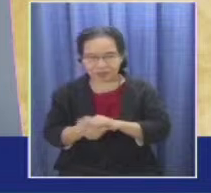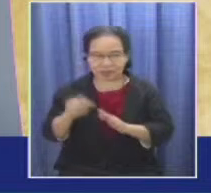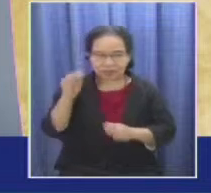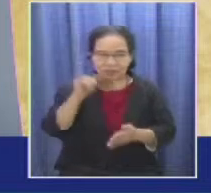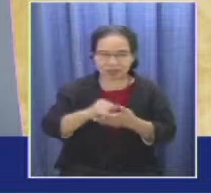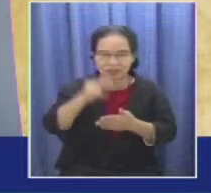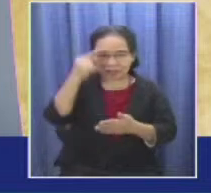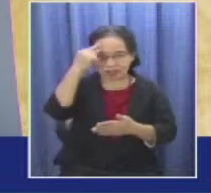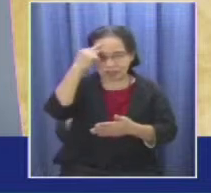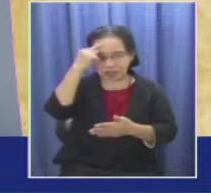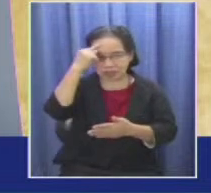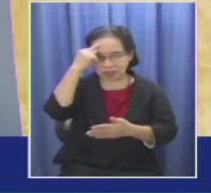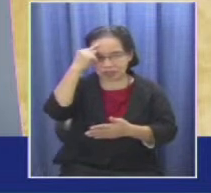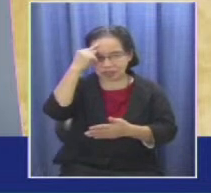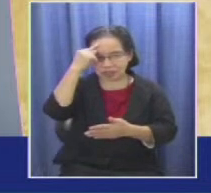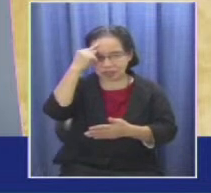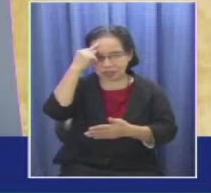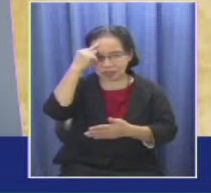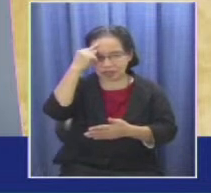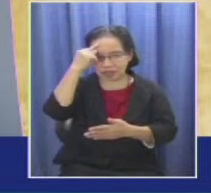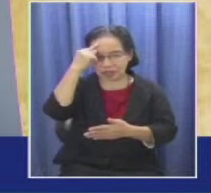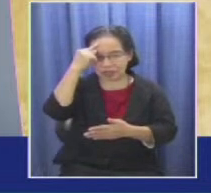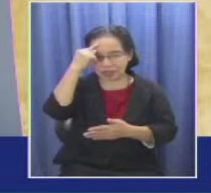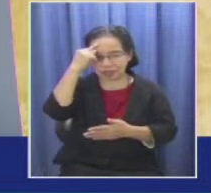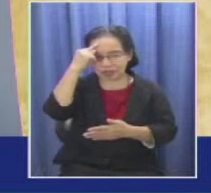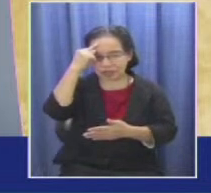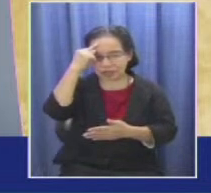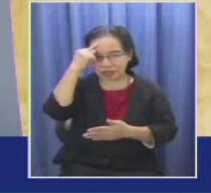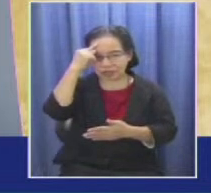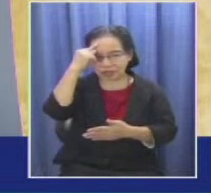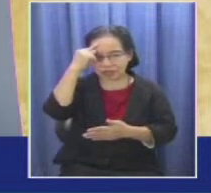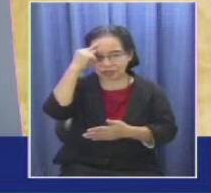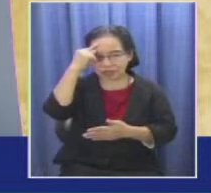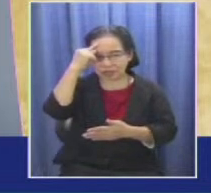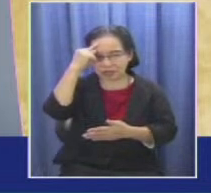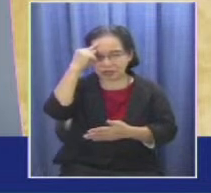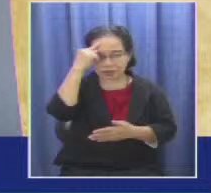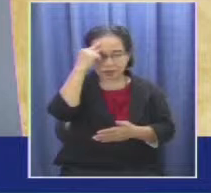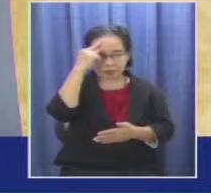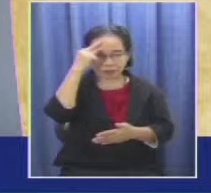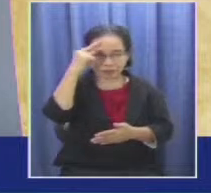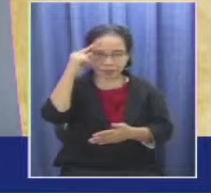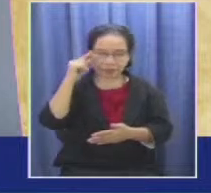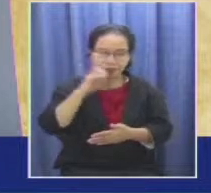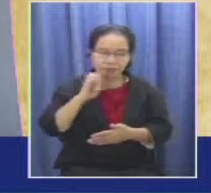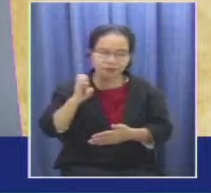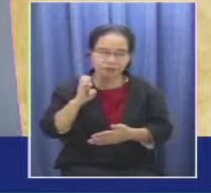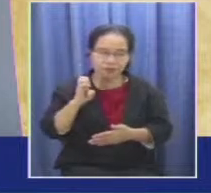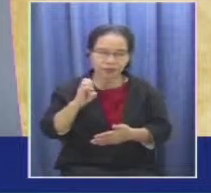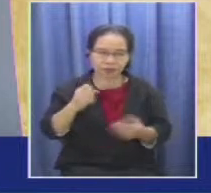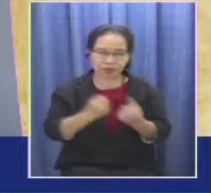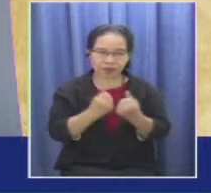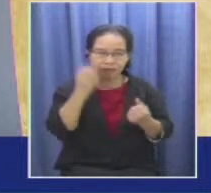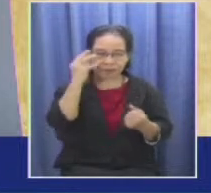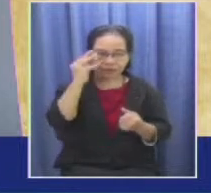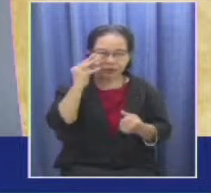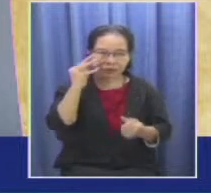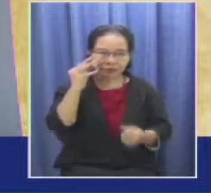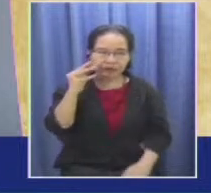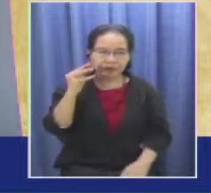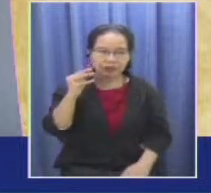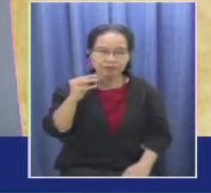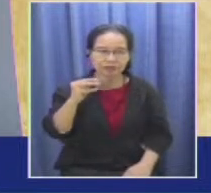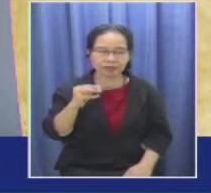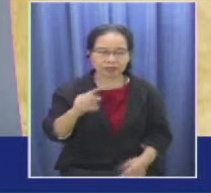ne sɛdeɛ ni mu hyia ɔno wɔdwo fɛfɛ so sɛ bɛ obra ne fie ha ɔho so yie. Ebi kɔ no yɛ wɔ kokua